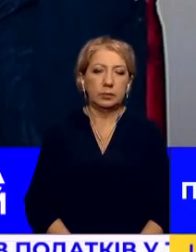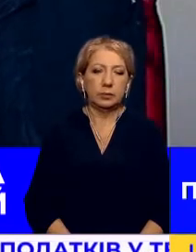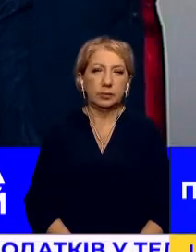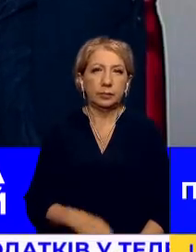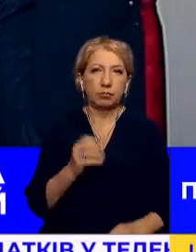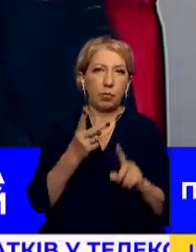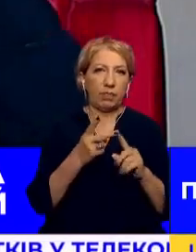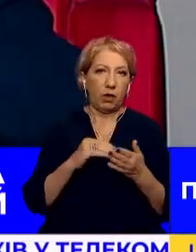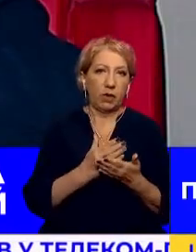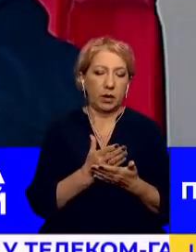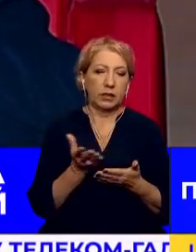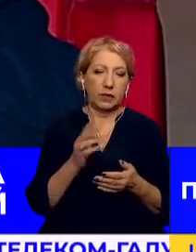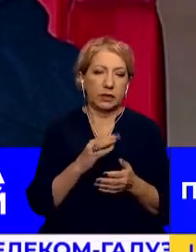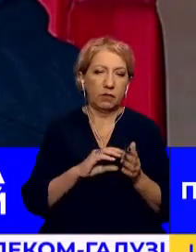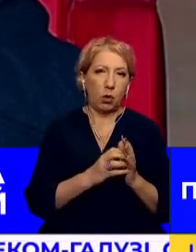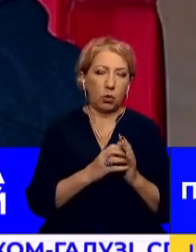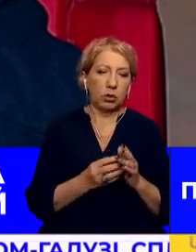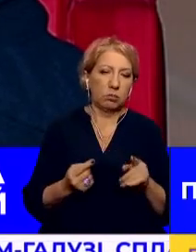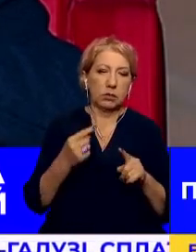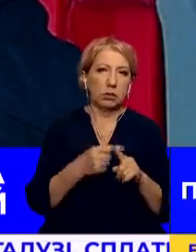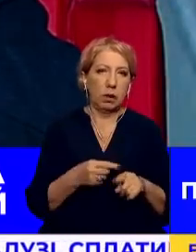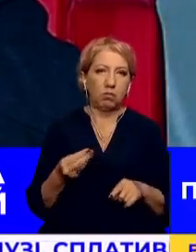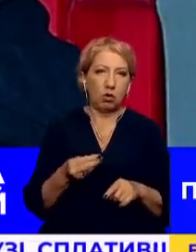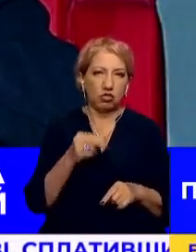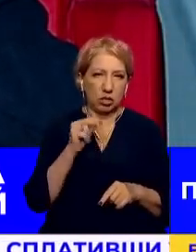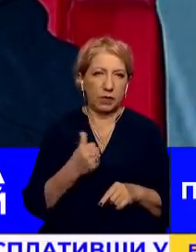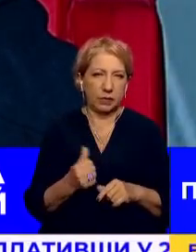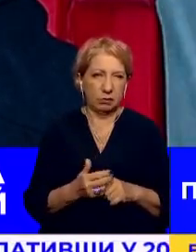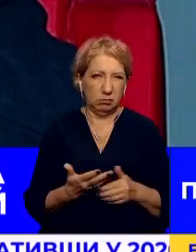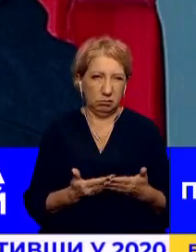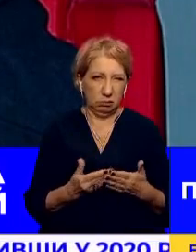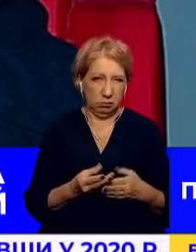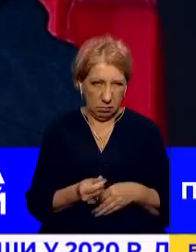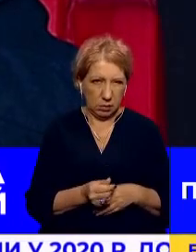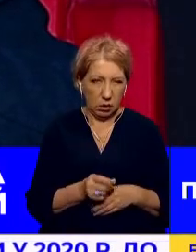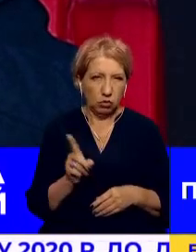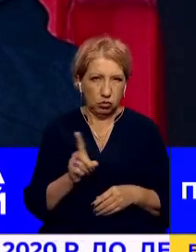І другий варіант, давайте вкрутимо сюди ще Порошенка. Це Порошенко проплатив,